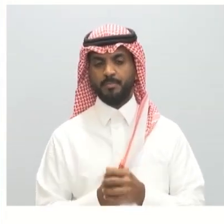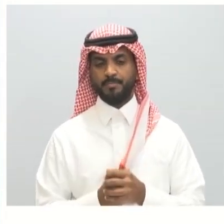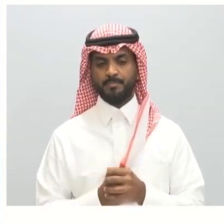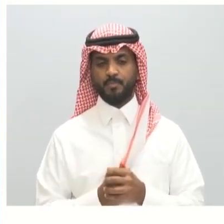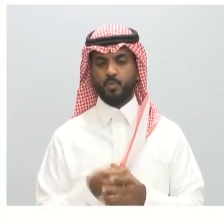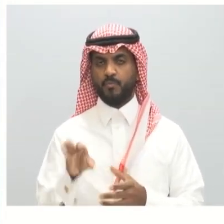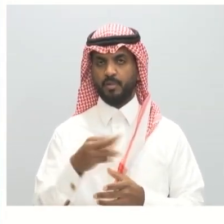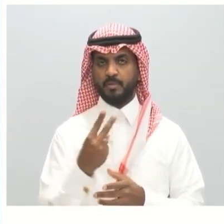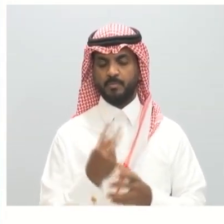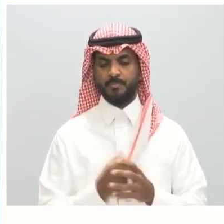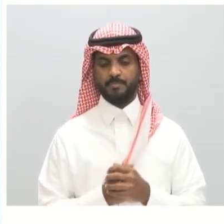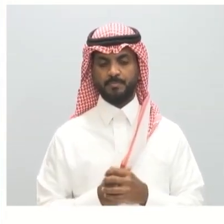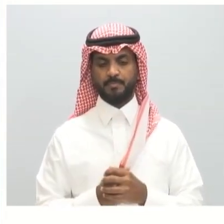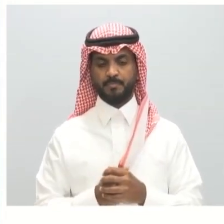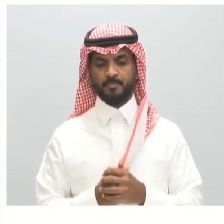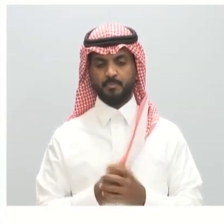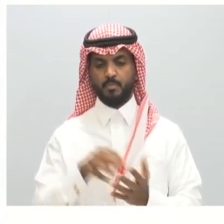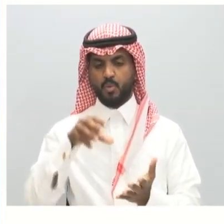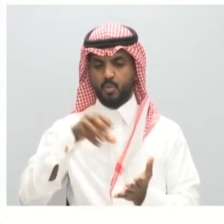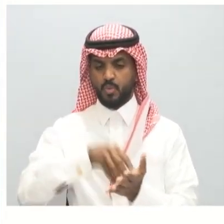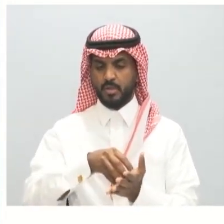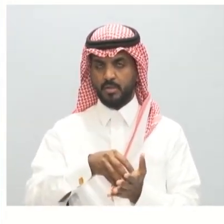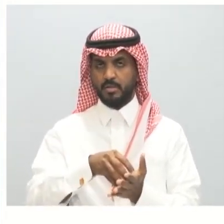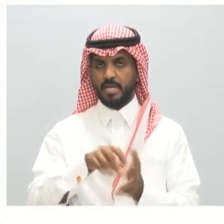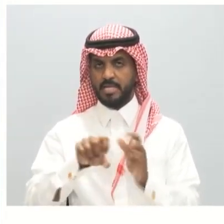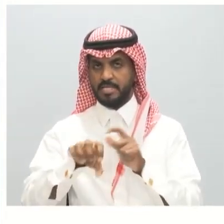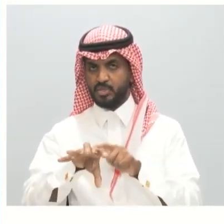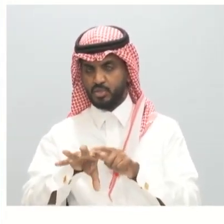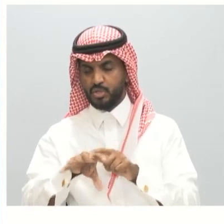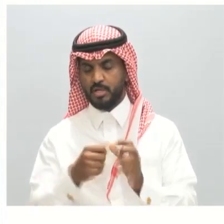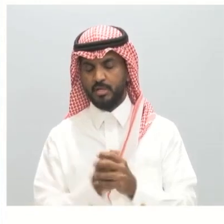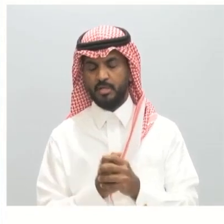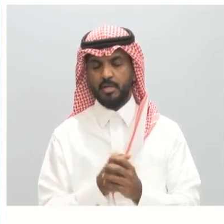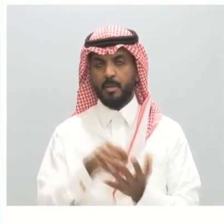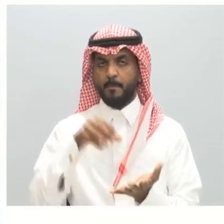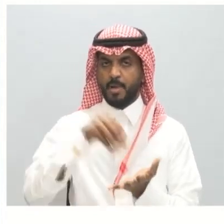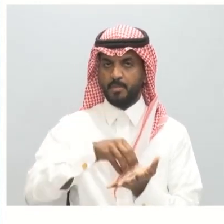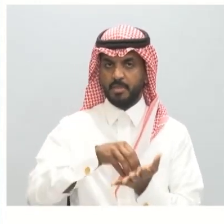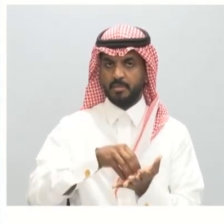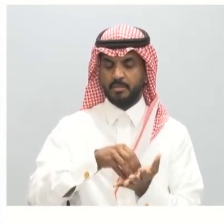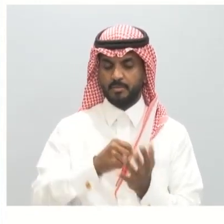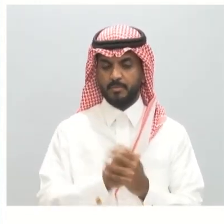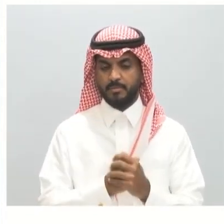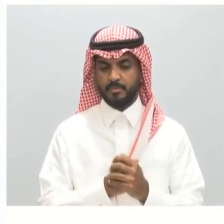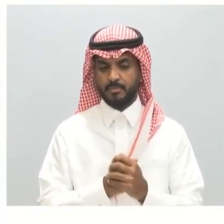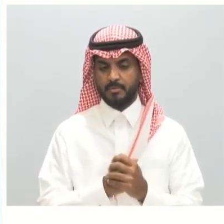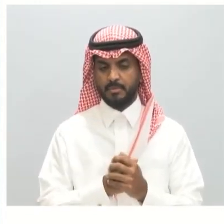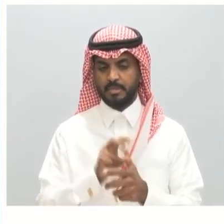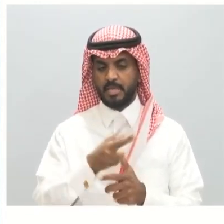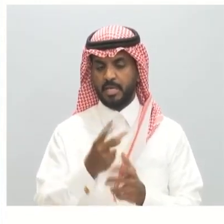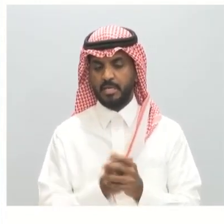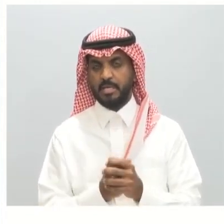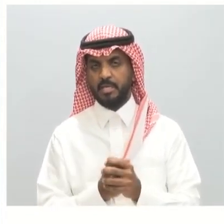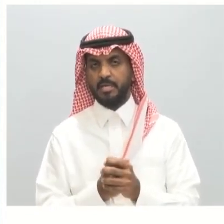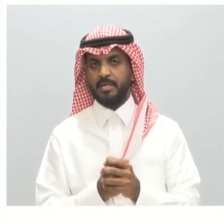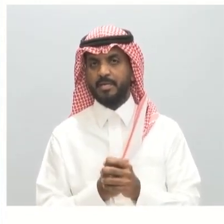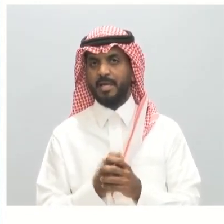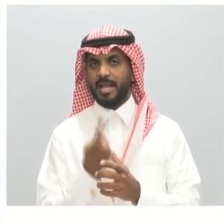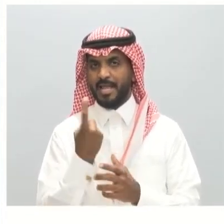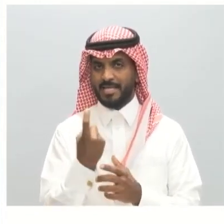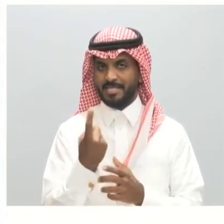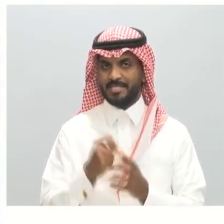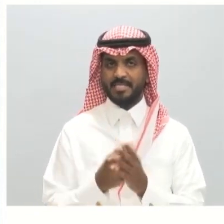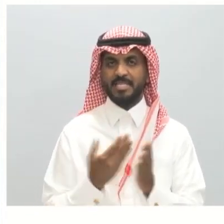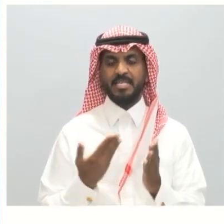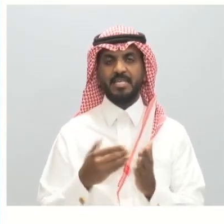الاولى من موضع الاستشعار نضع لبنه الموضع ونقوم بتغيير الاكس الى واي الموضع